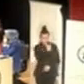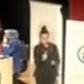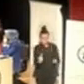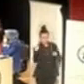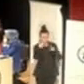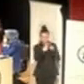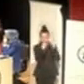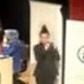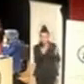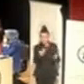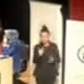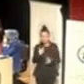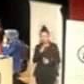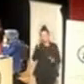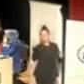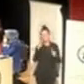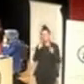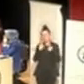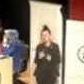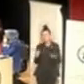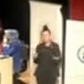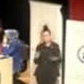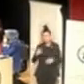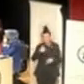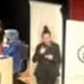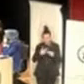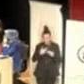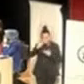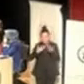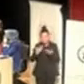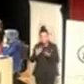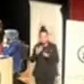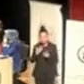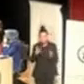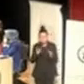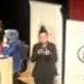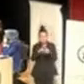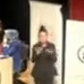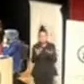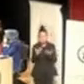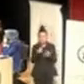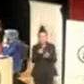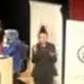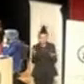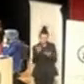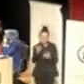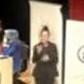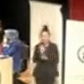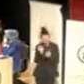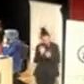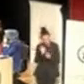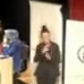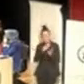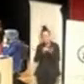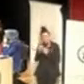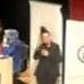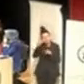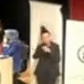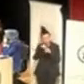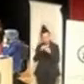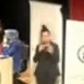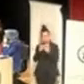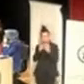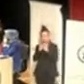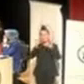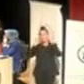ne mutlu bize diyeceğiz. Peki bahsettiğimiz kitle nasıl bir kitle? Yani hani herkes için erişilebilir yayıncılık da